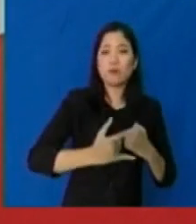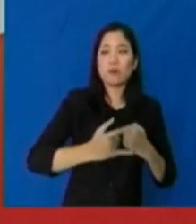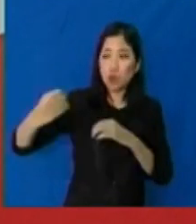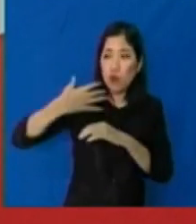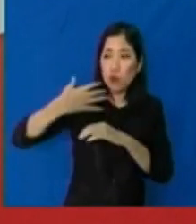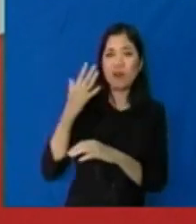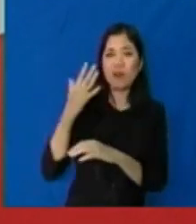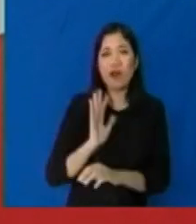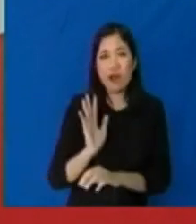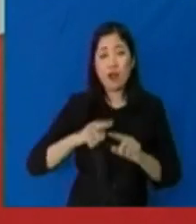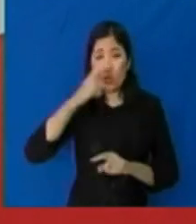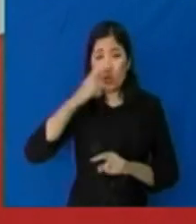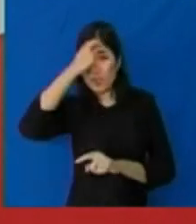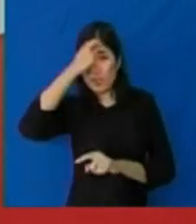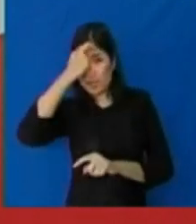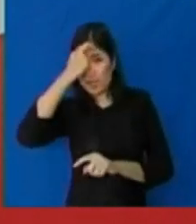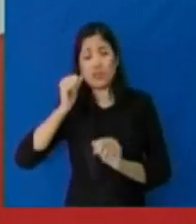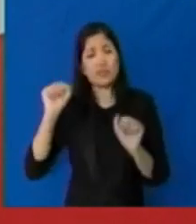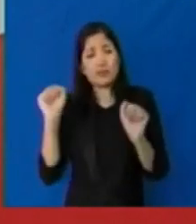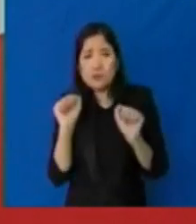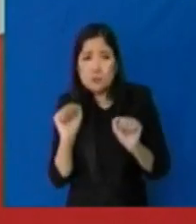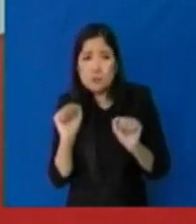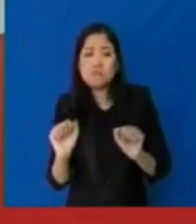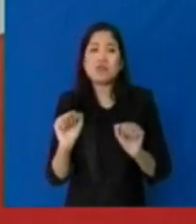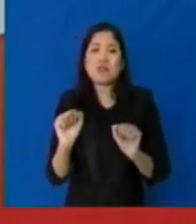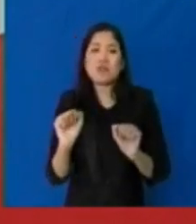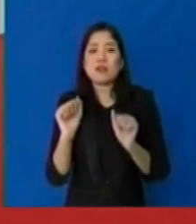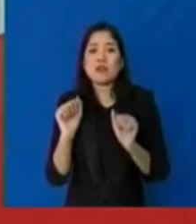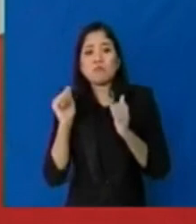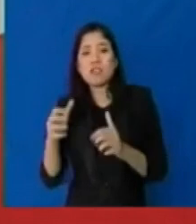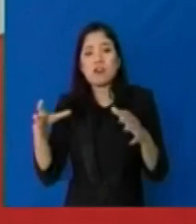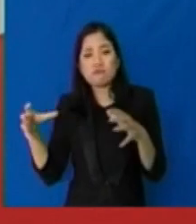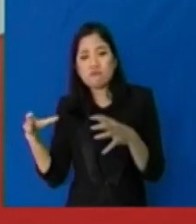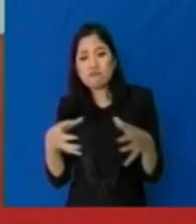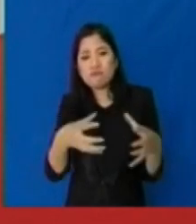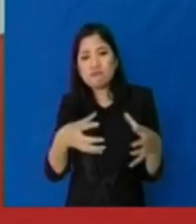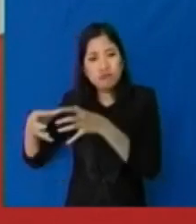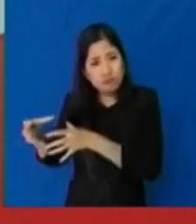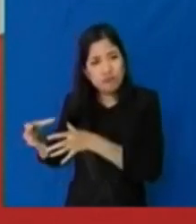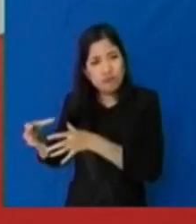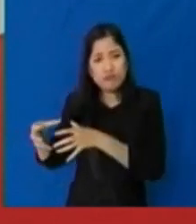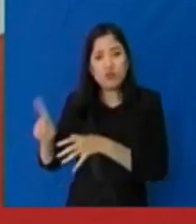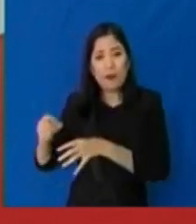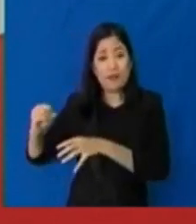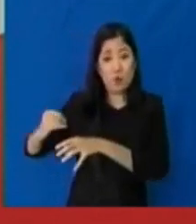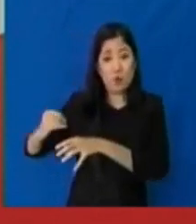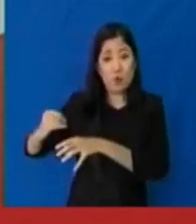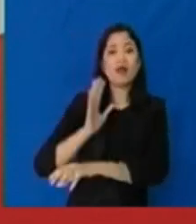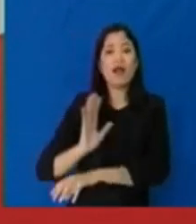tertular, dan yang sakit segera bisa kita amankan untuk tidak menularkan kepada